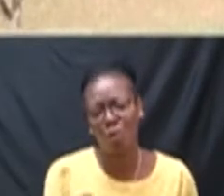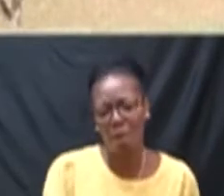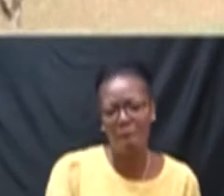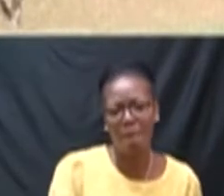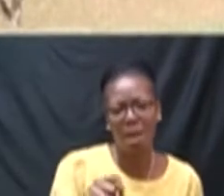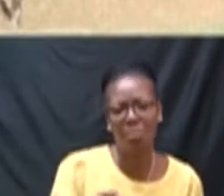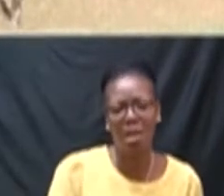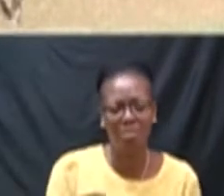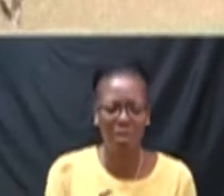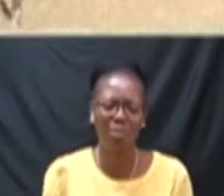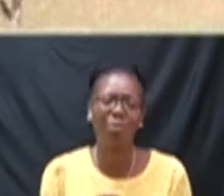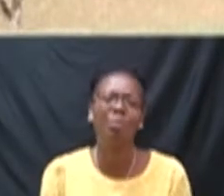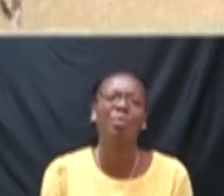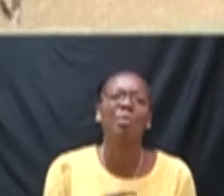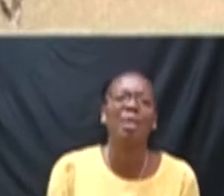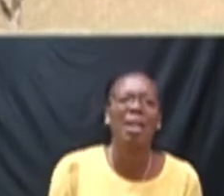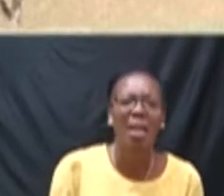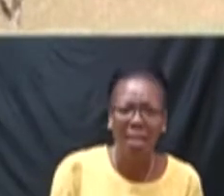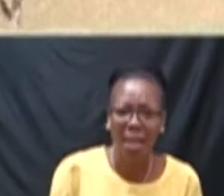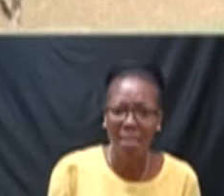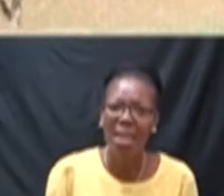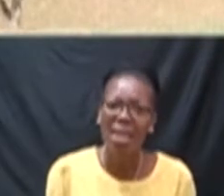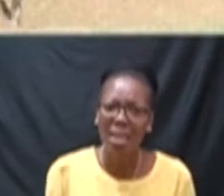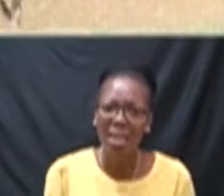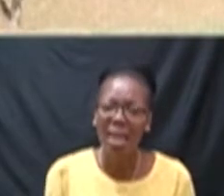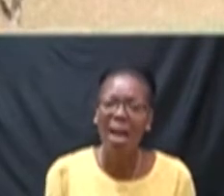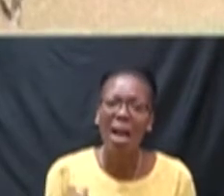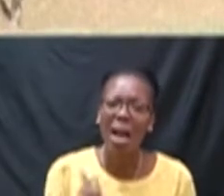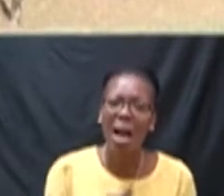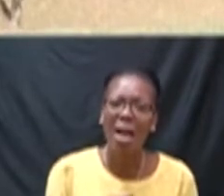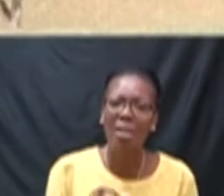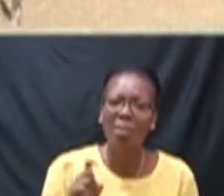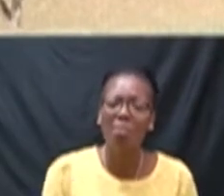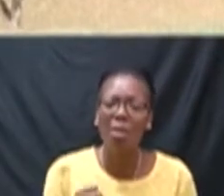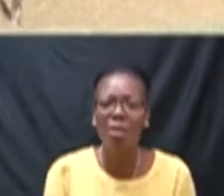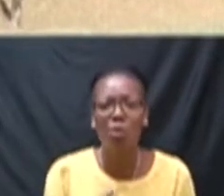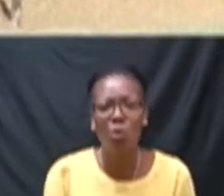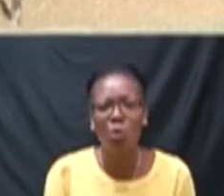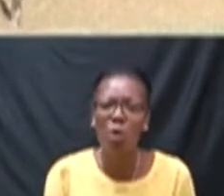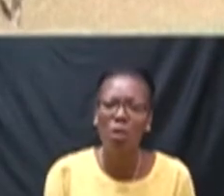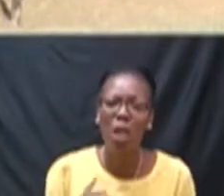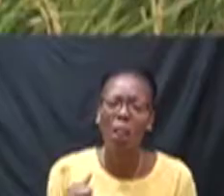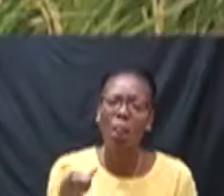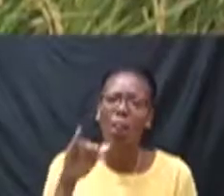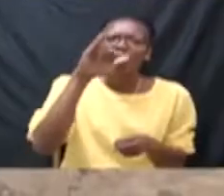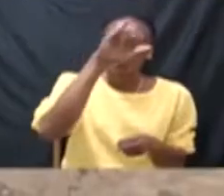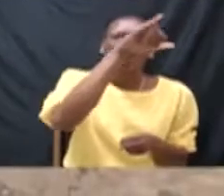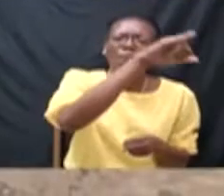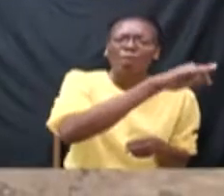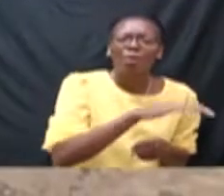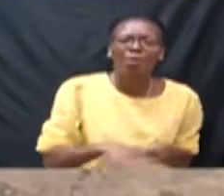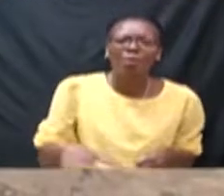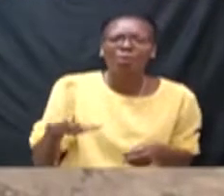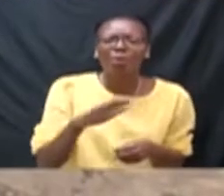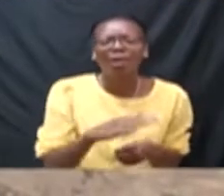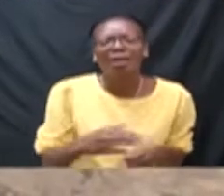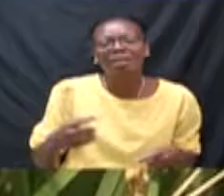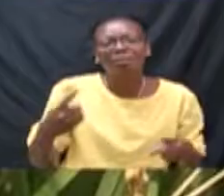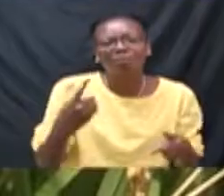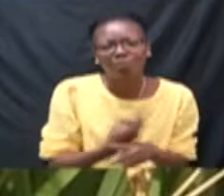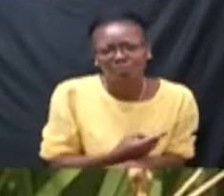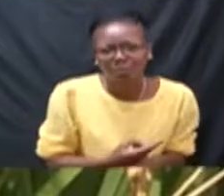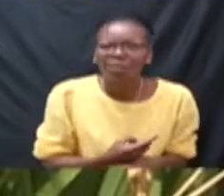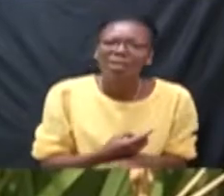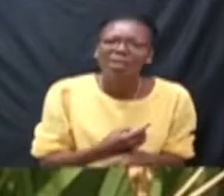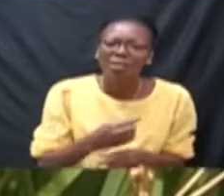hivyo tulazimu kununua mpunga kutoka nchi za nje. Tazama ujione. Si maeneo mengi huku